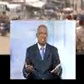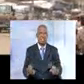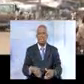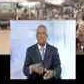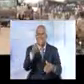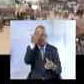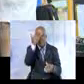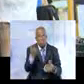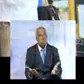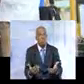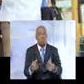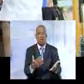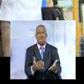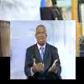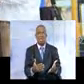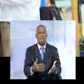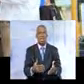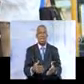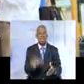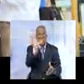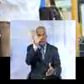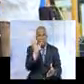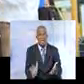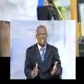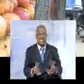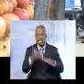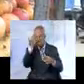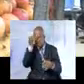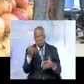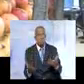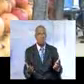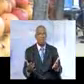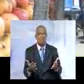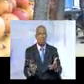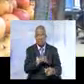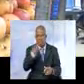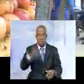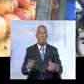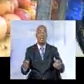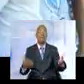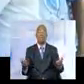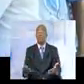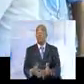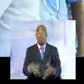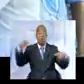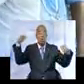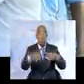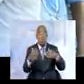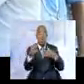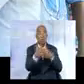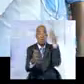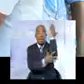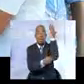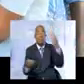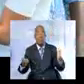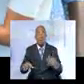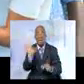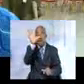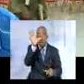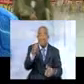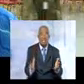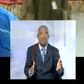pour des communes plus sûres, mais aussi financer des micro-projets pour combattre la pauvreté et l'oisiveté, donc la délinquance. On met